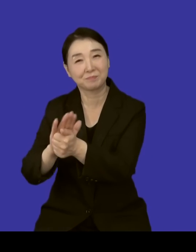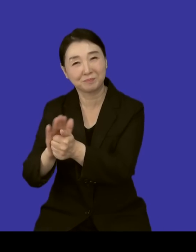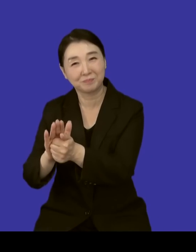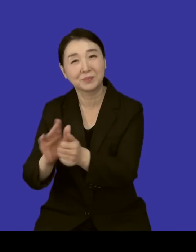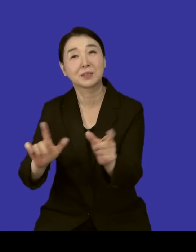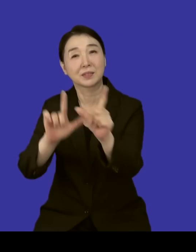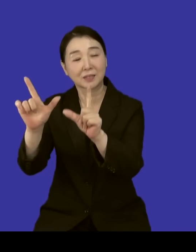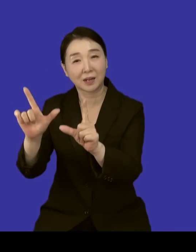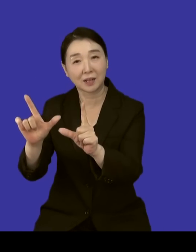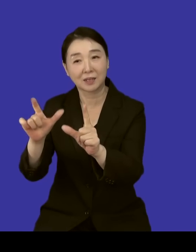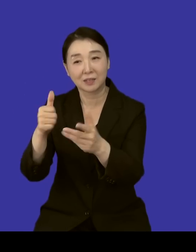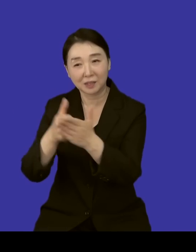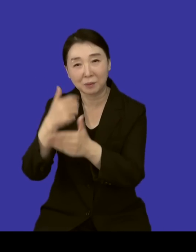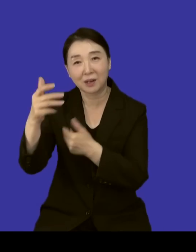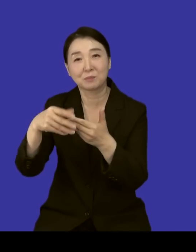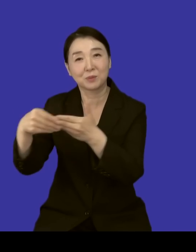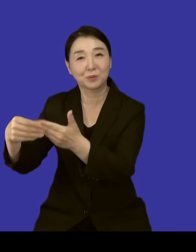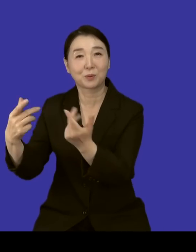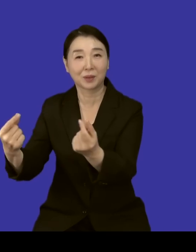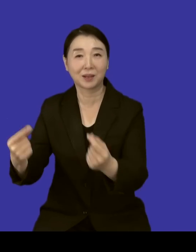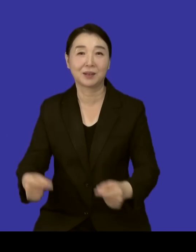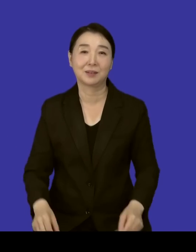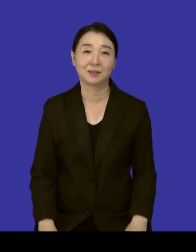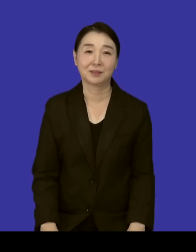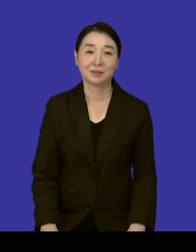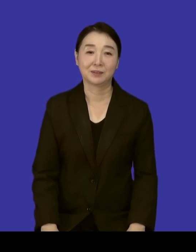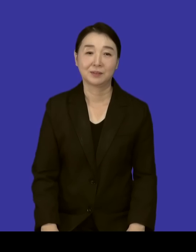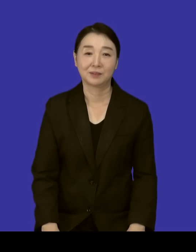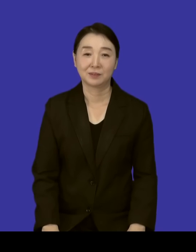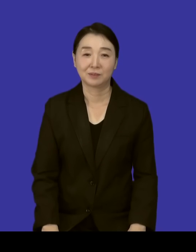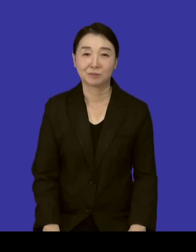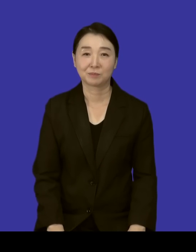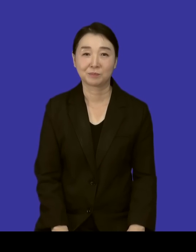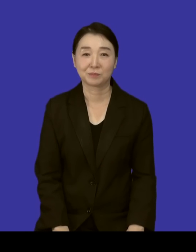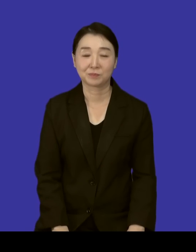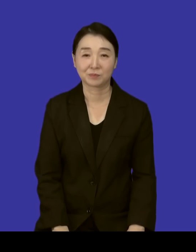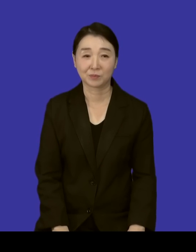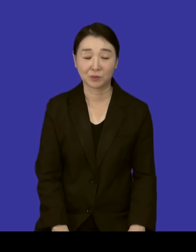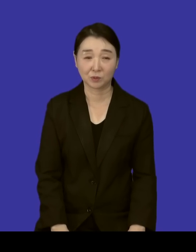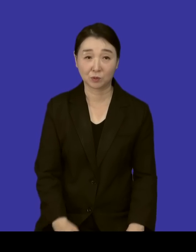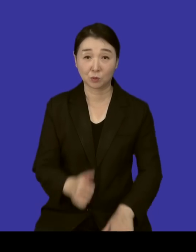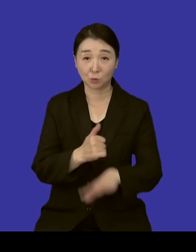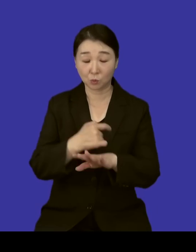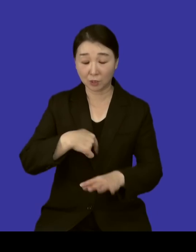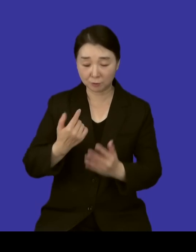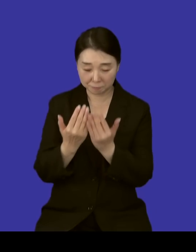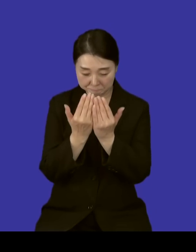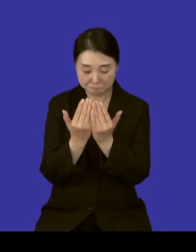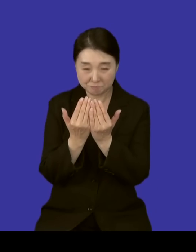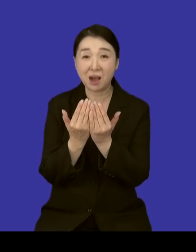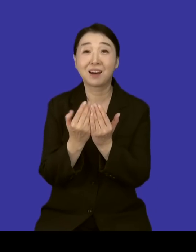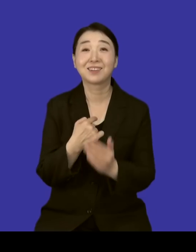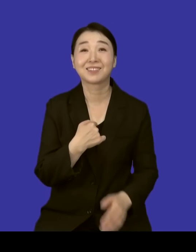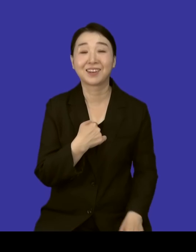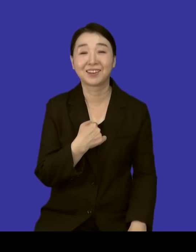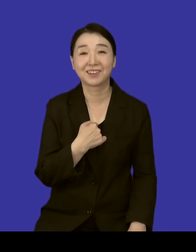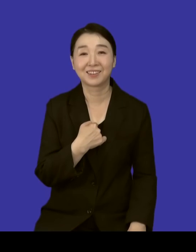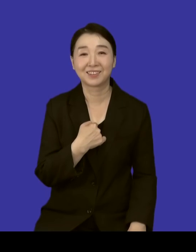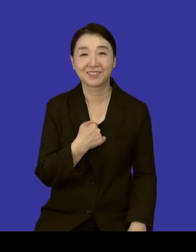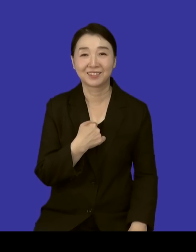예. 싶은데 예, 그렇게 해서 이제 스스로 공부를 하니까 예. 저는 요새